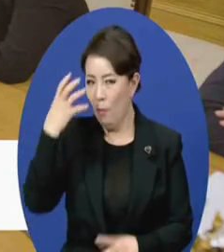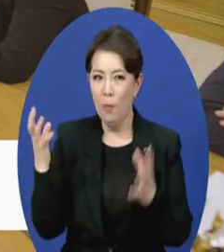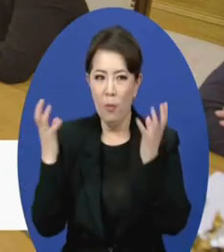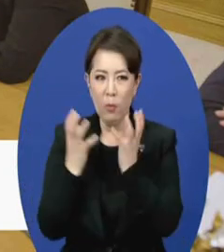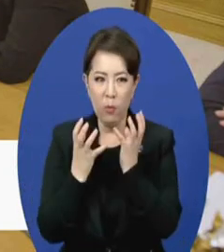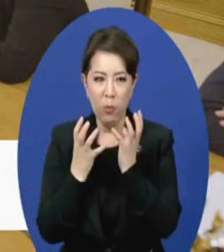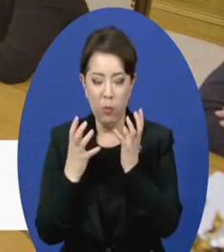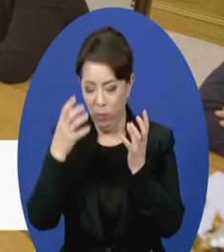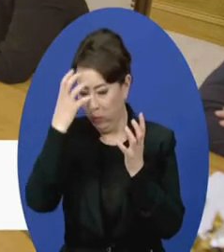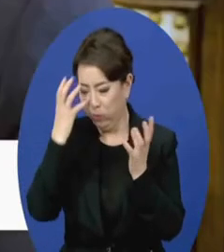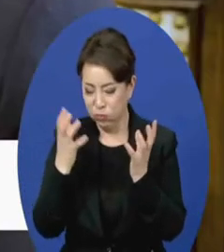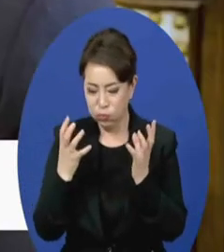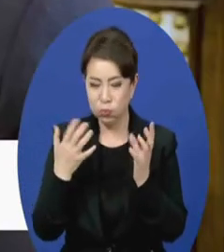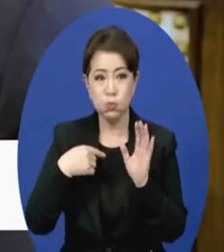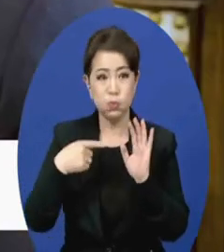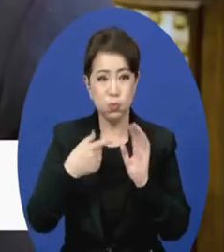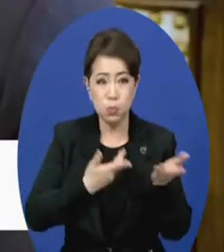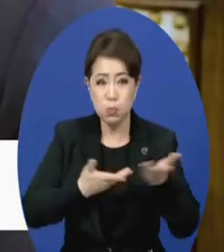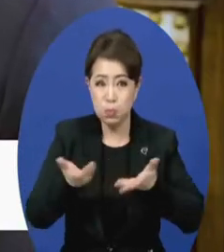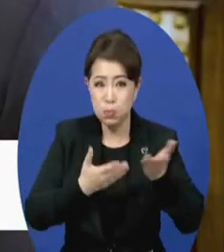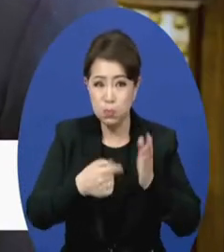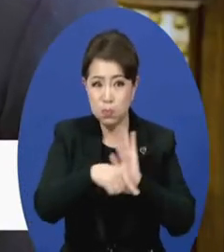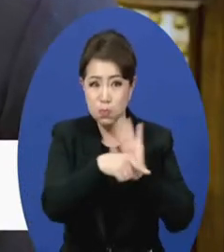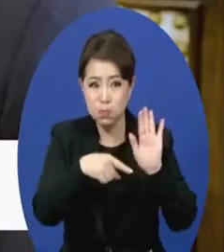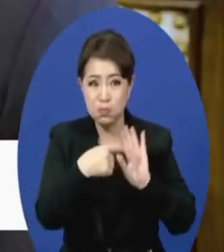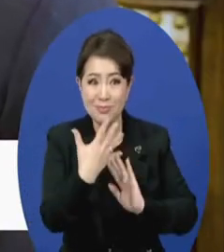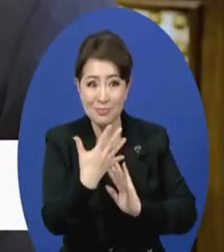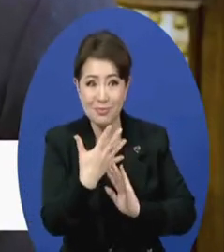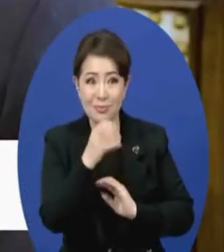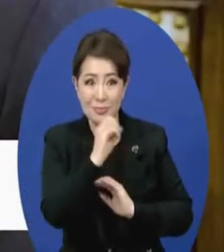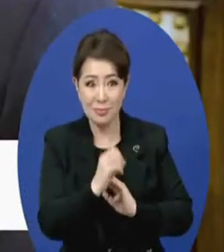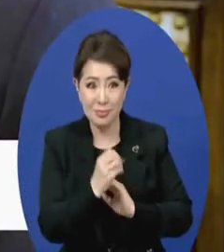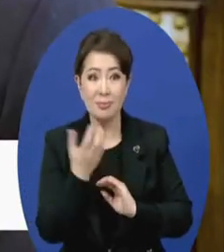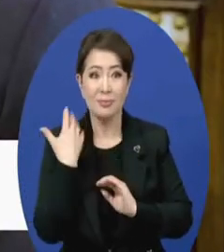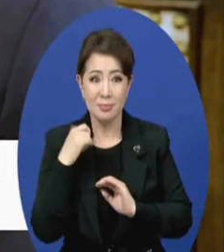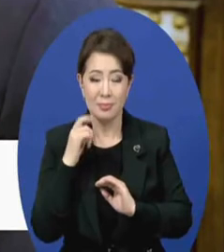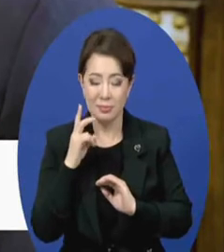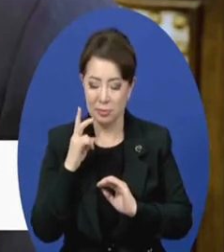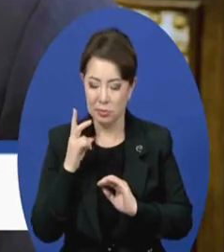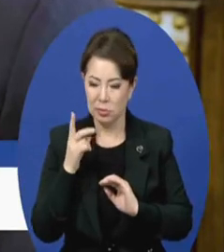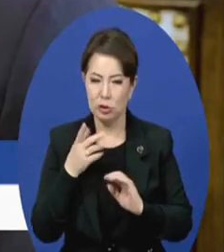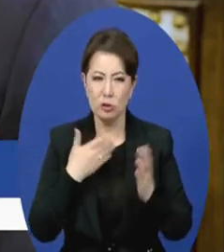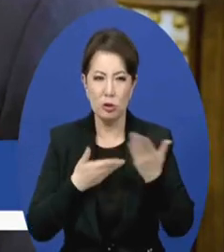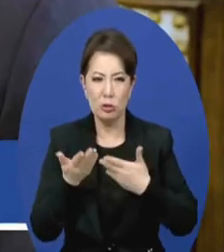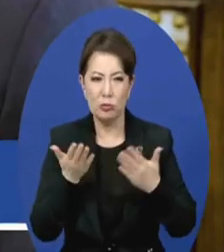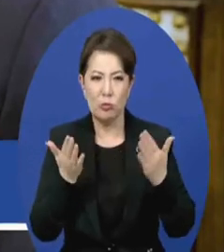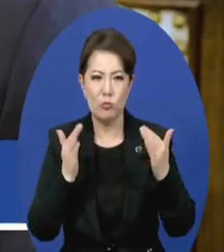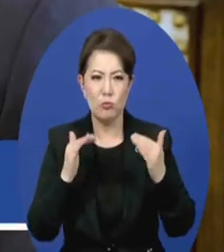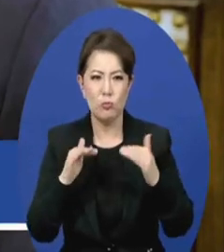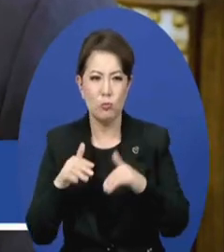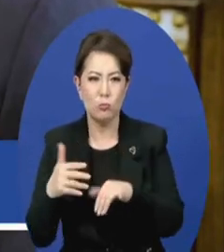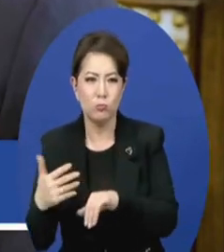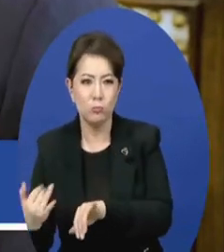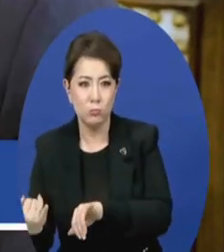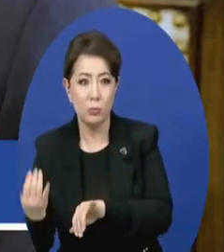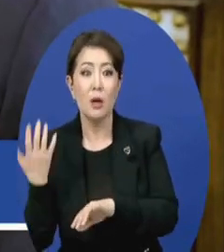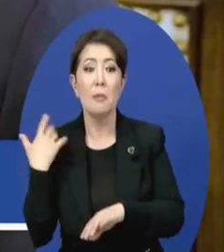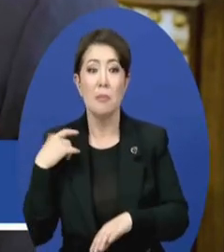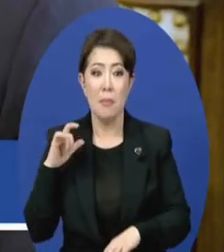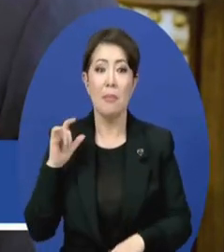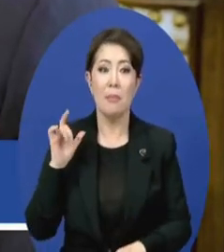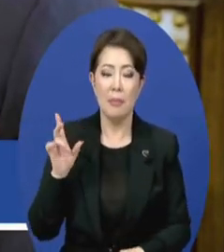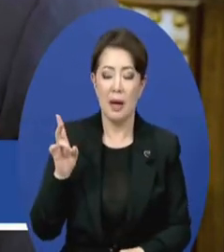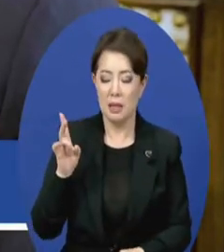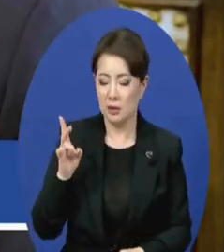хасах 5% гэж дотоод нийтийн төв маань ийм хэмжээгээр нэлээд цөмөрсөн ийм гарааны нөхцөлтэй байлаа.